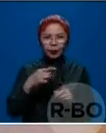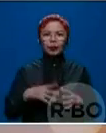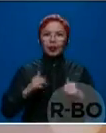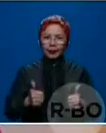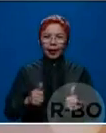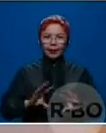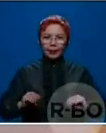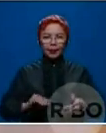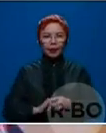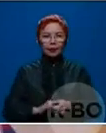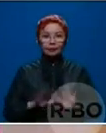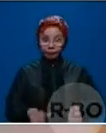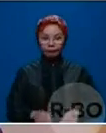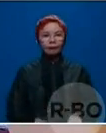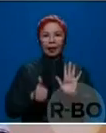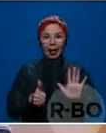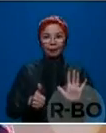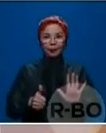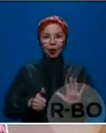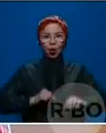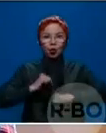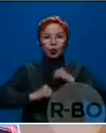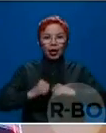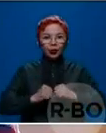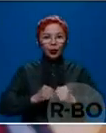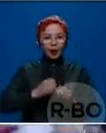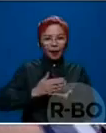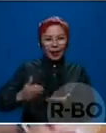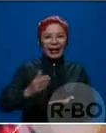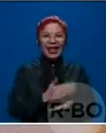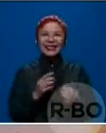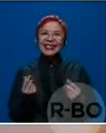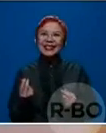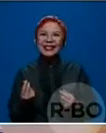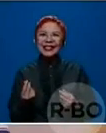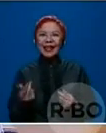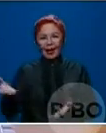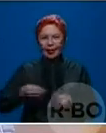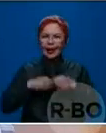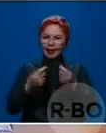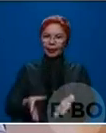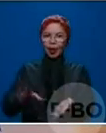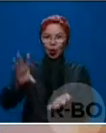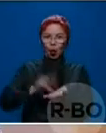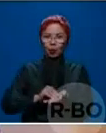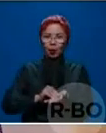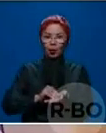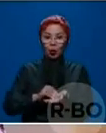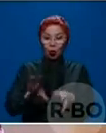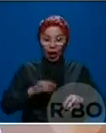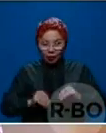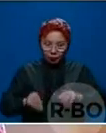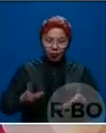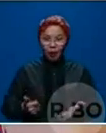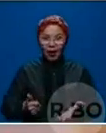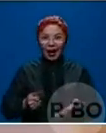keenam Kami menawarkan modal usaha dengan pola bagi hasil kami modalin semua nanti begitu dapat hasil kurangin